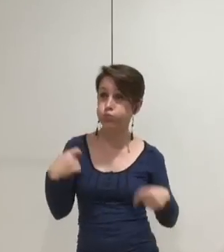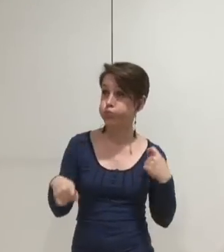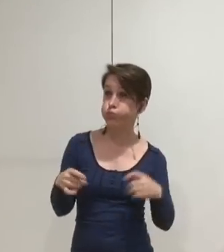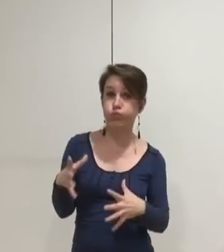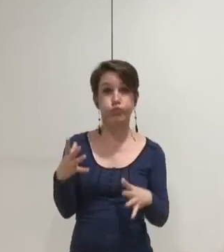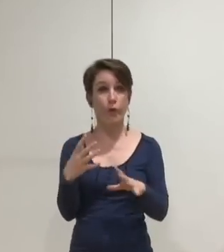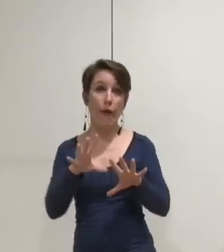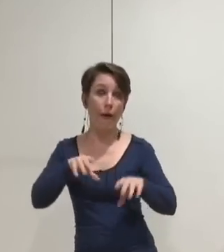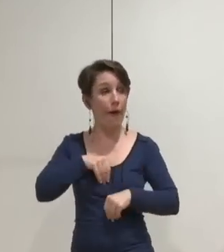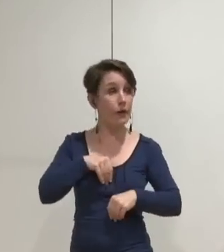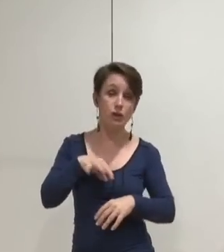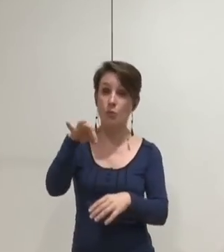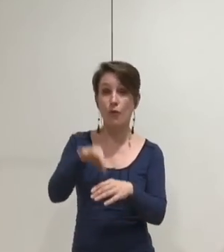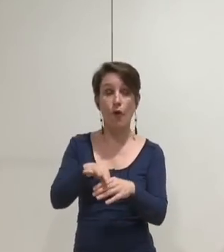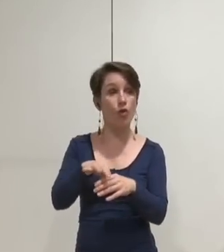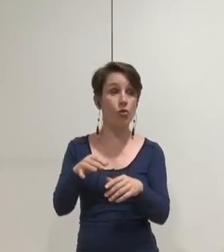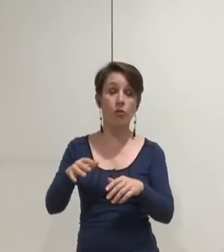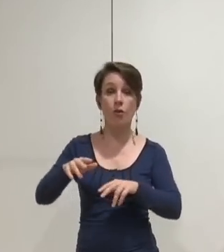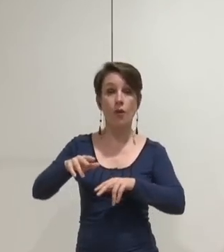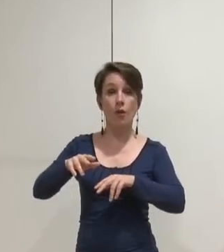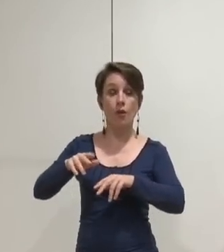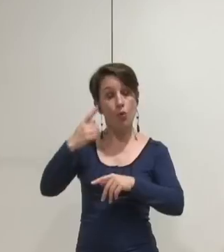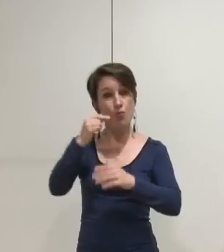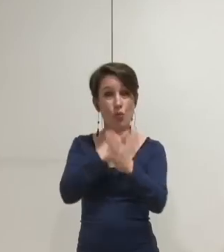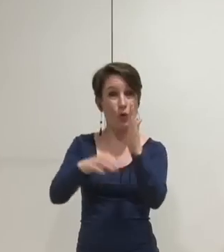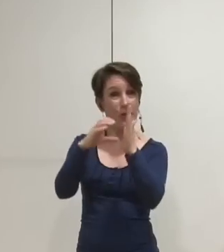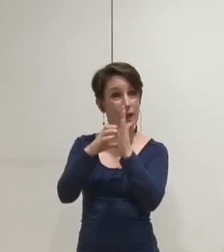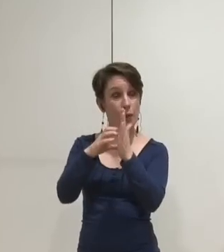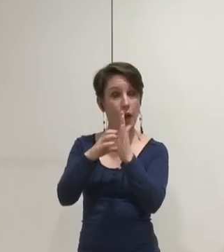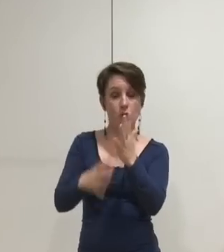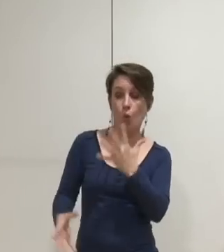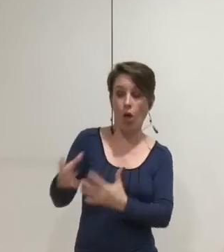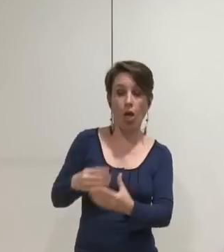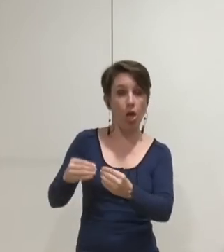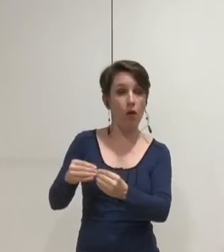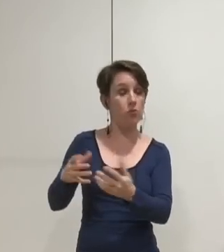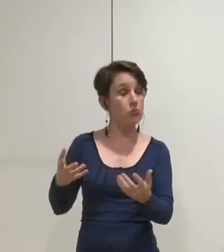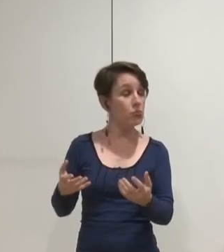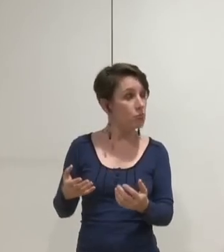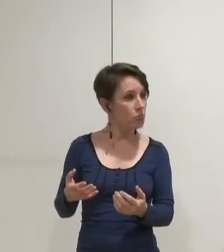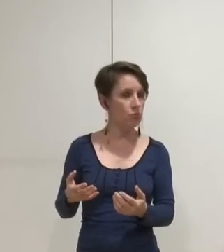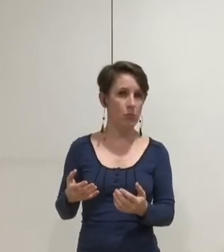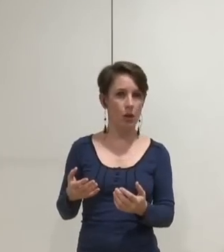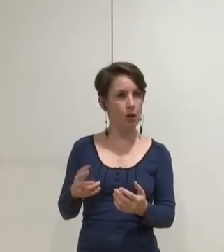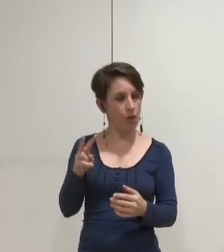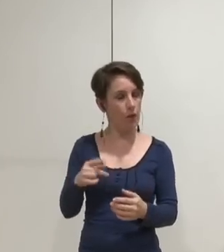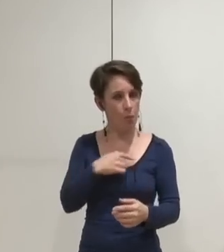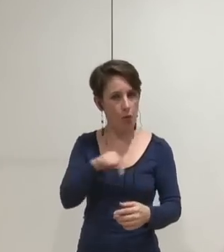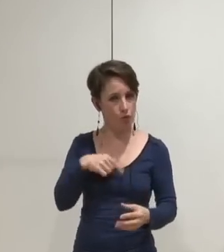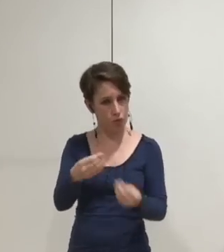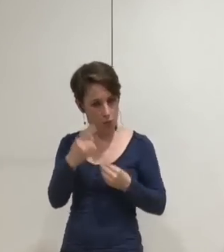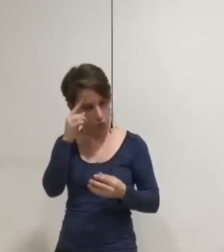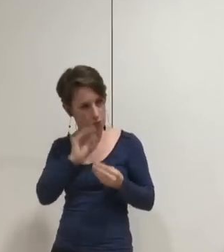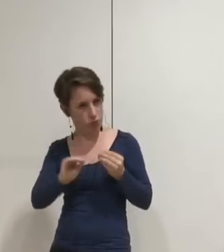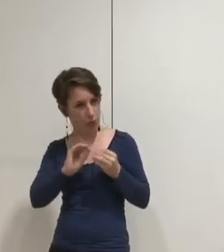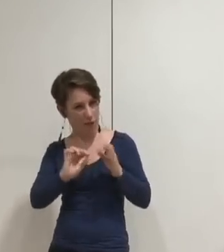de de voter éventuellement pour pour cette délibération qui est assez qui nous interroge vraiment du point de vue du